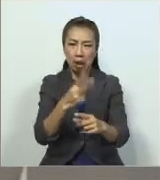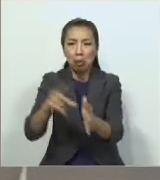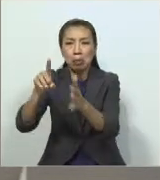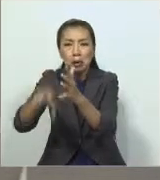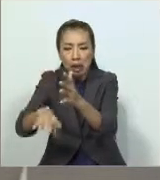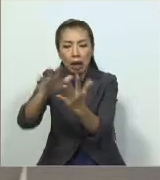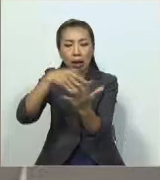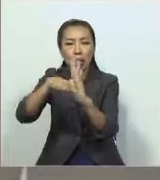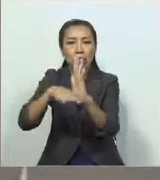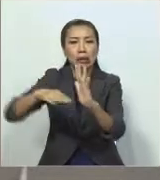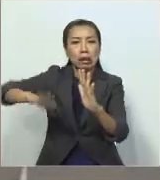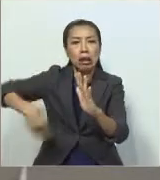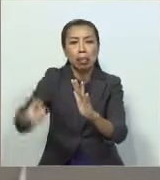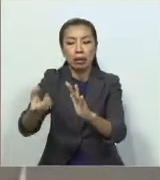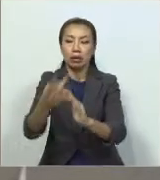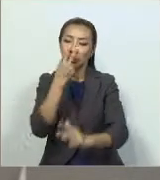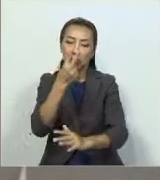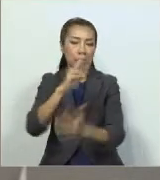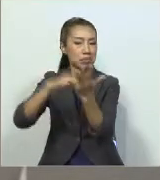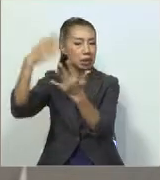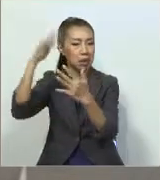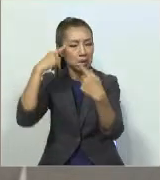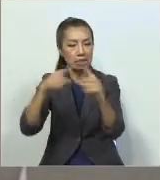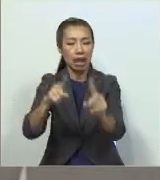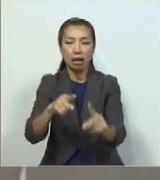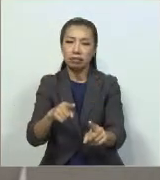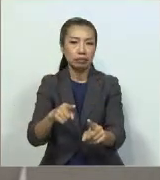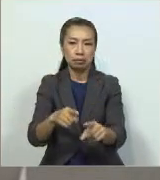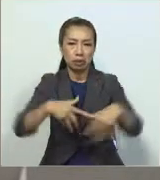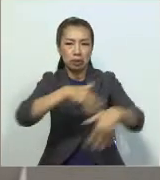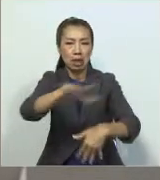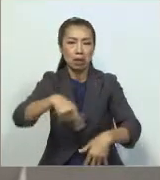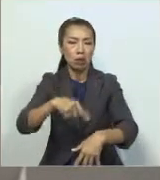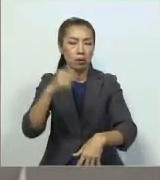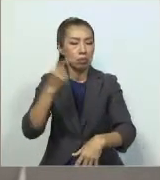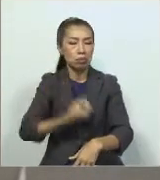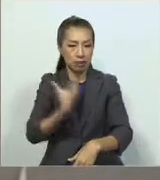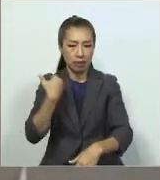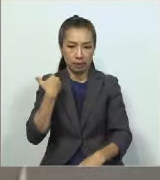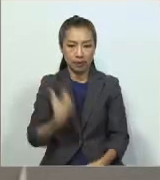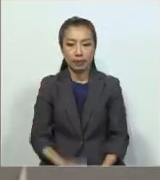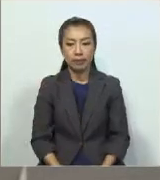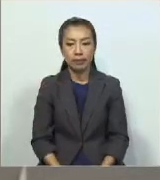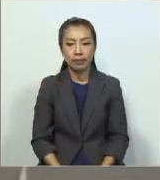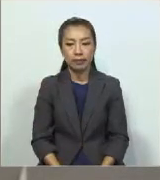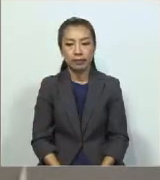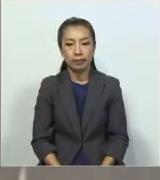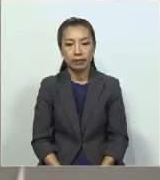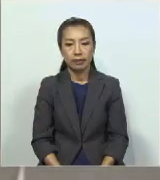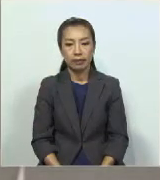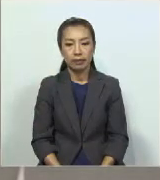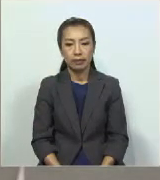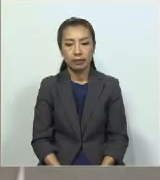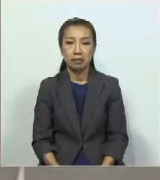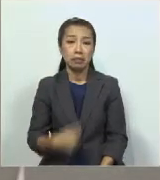การดีเบตเหมือนที่ต่างประเทศทำกันค่ะไปฟังเสียงพลเอกประยุทธ์จันทร์โอชานายกรัฐมนตรีค่ะ